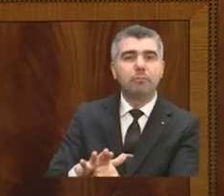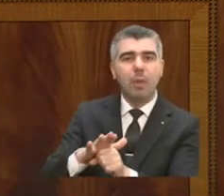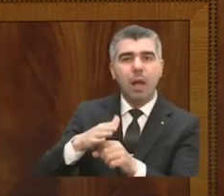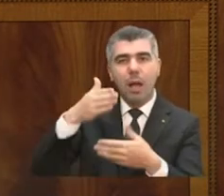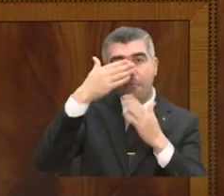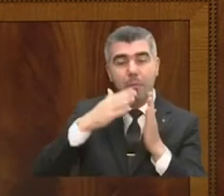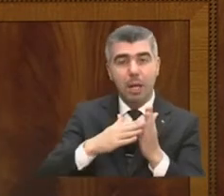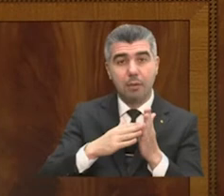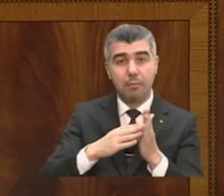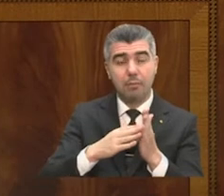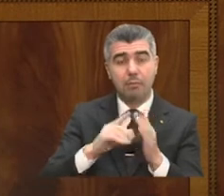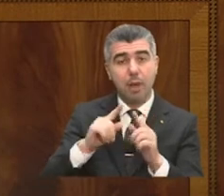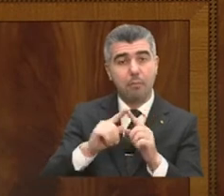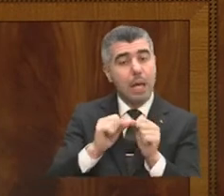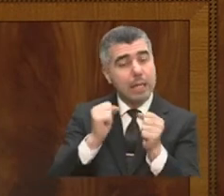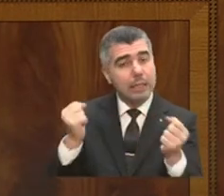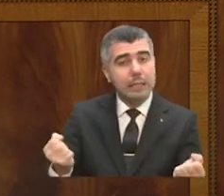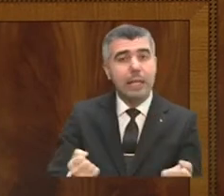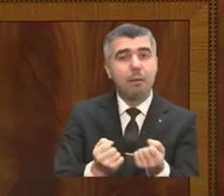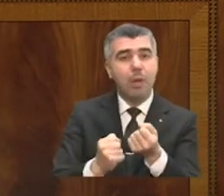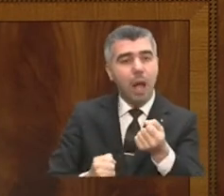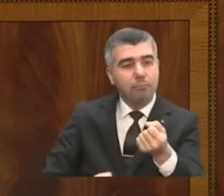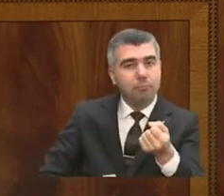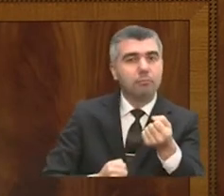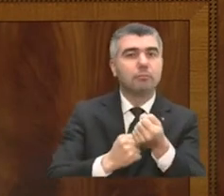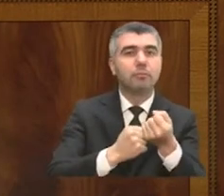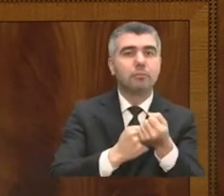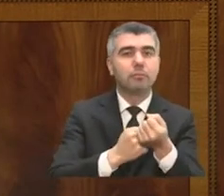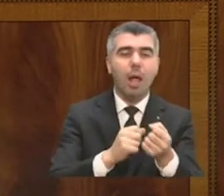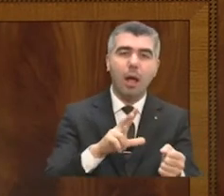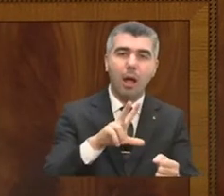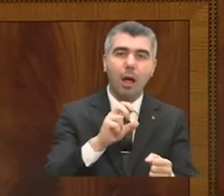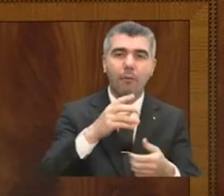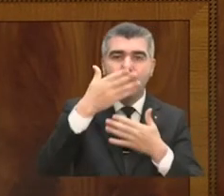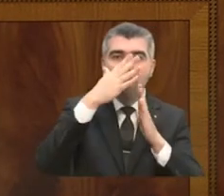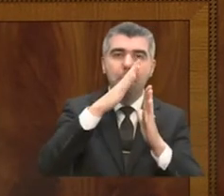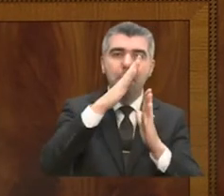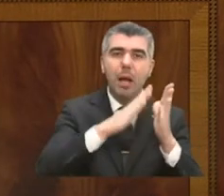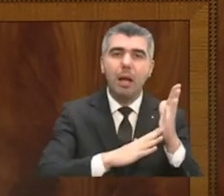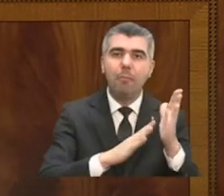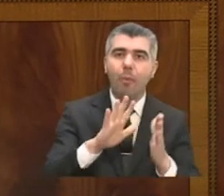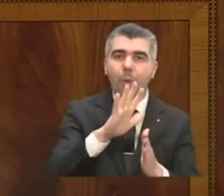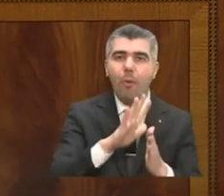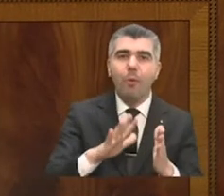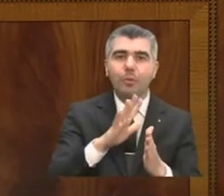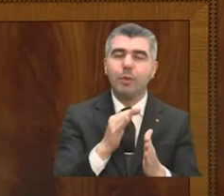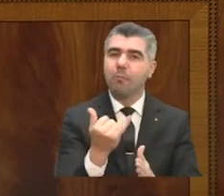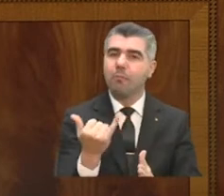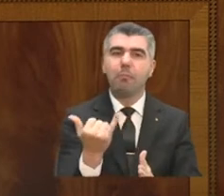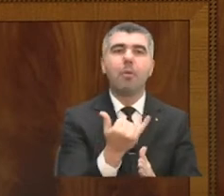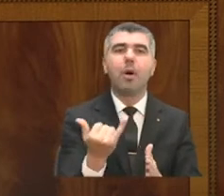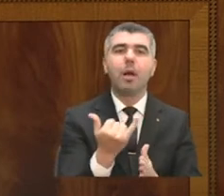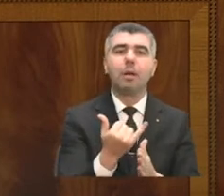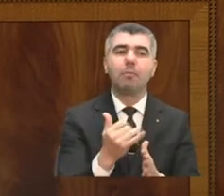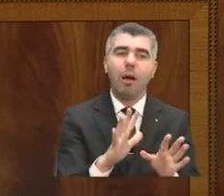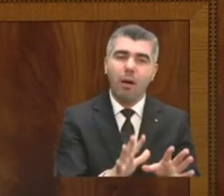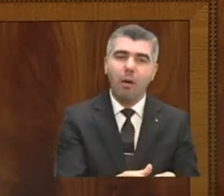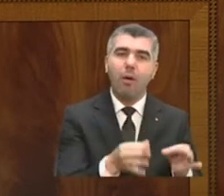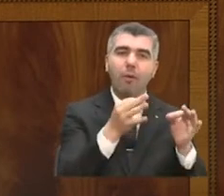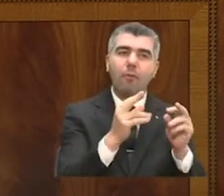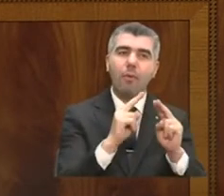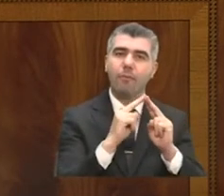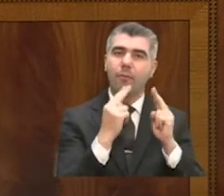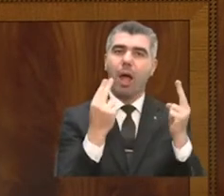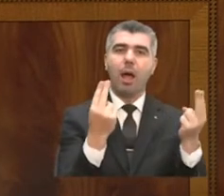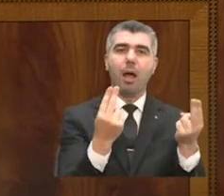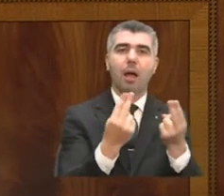constitue-t-il pas aujourd'hui justement des problèmes à ceux qui sont habitués à l'exploitation? C'est